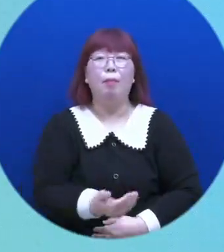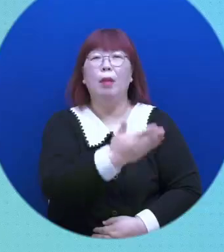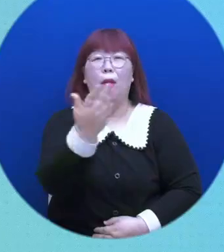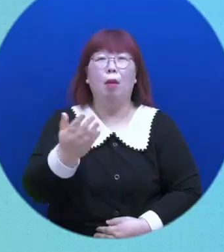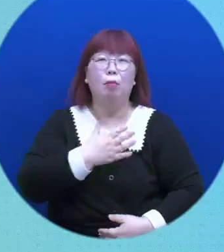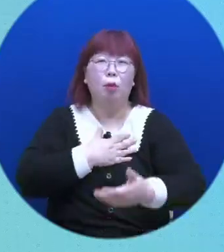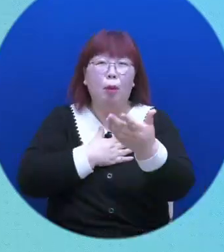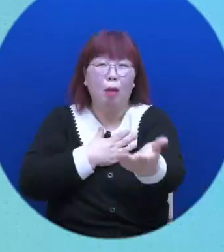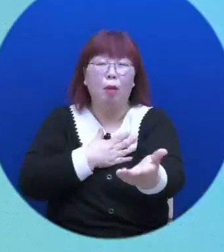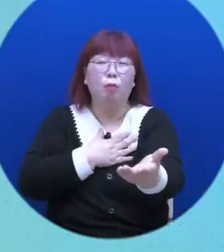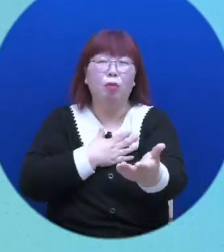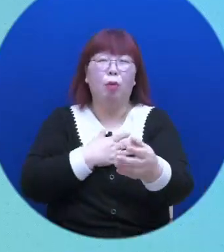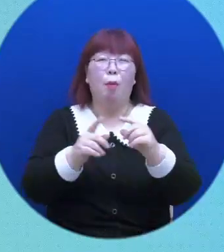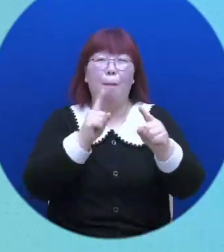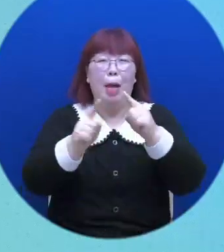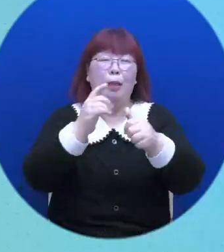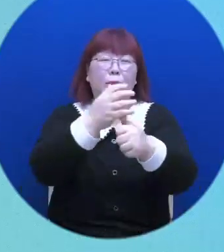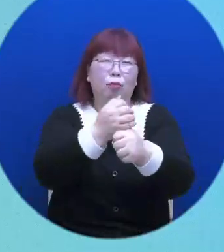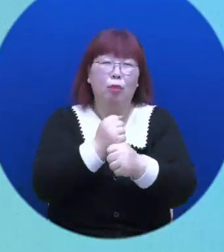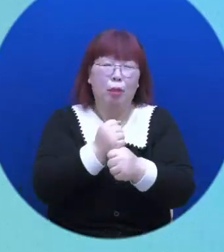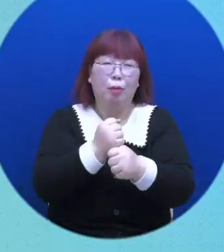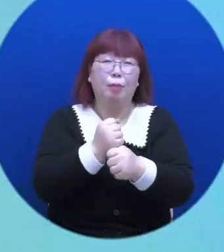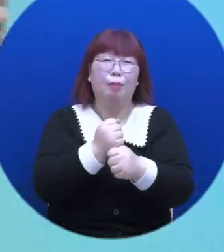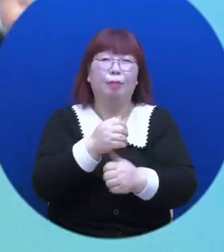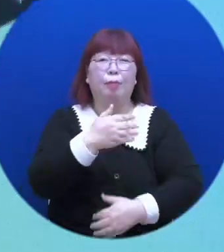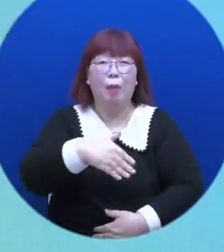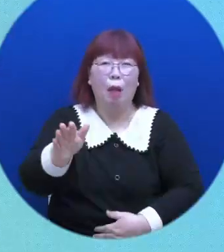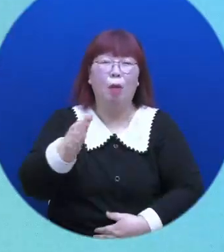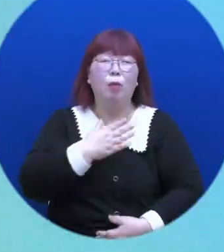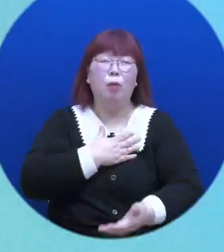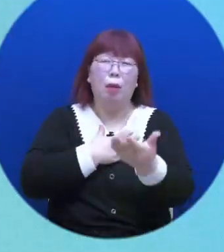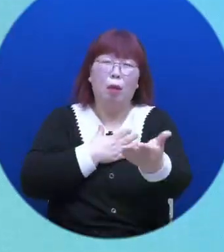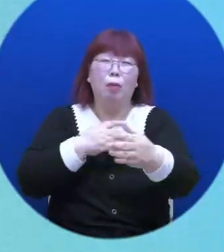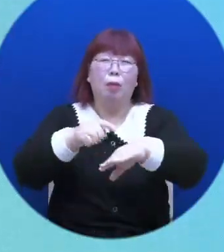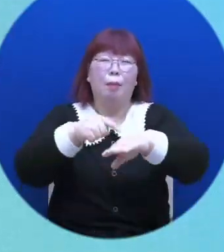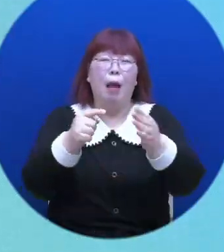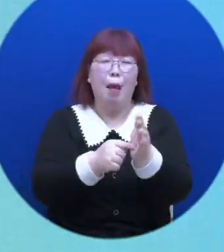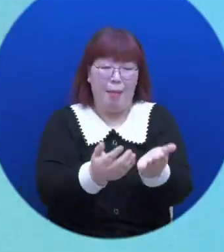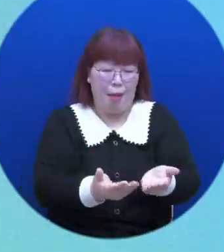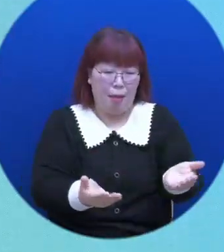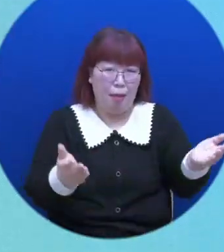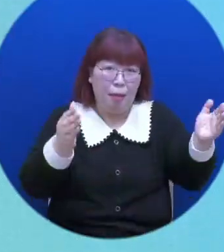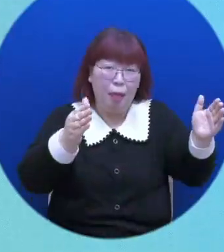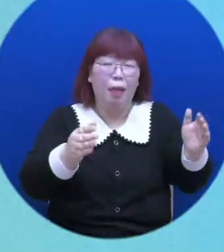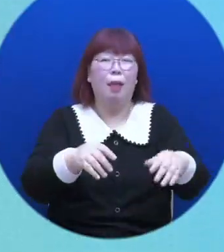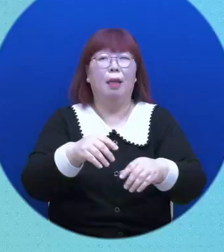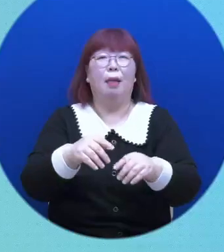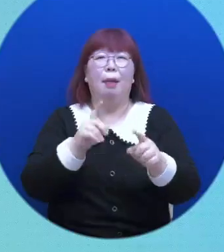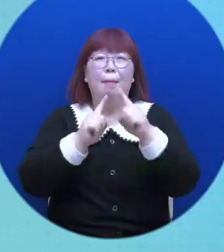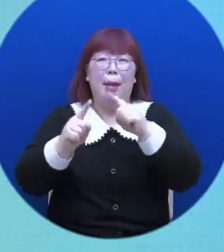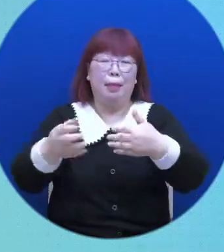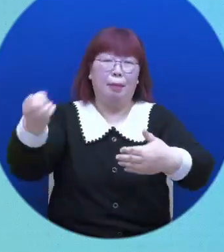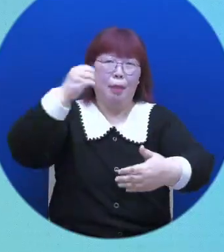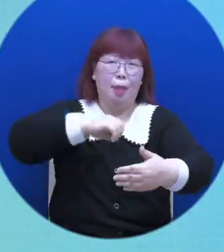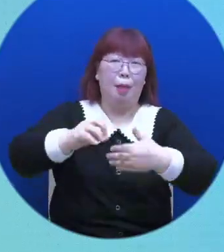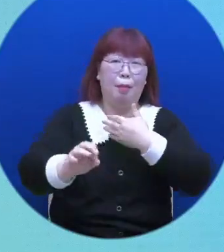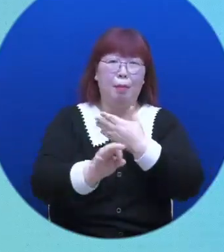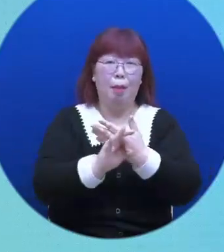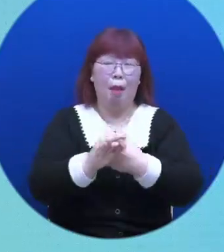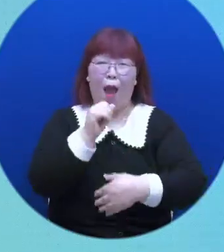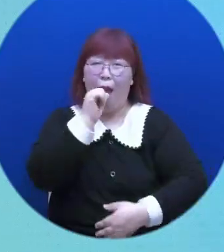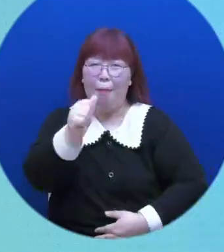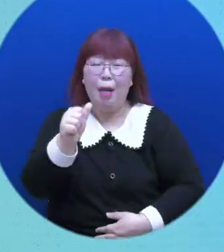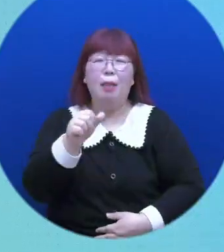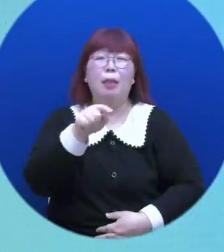저와 여러분에도 말씀을 붙들고 가고 저와 여러분 마음의 그릇에 말씀이 당기면